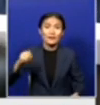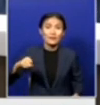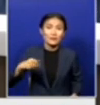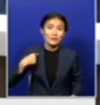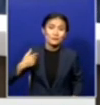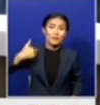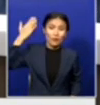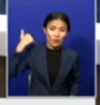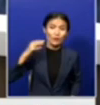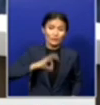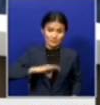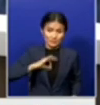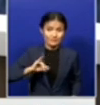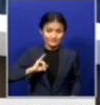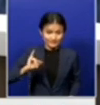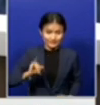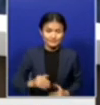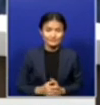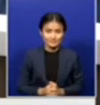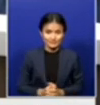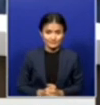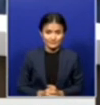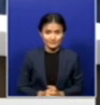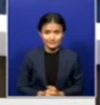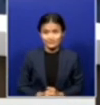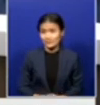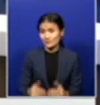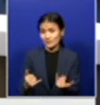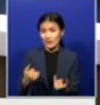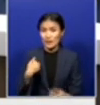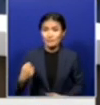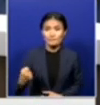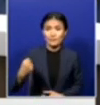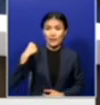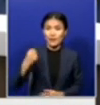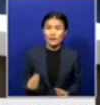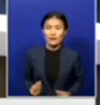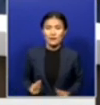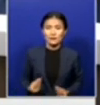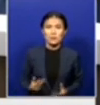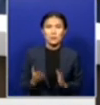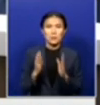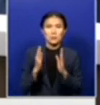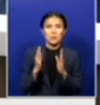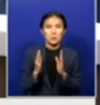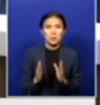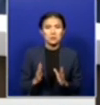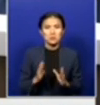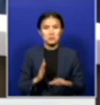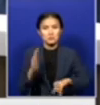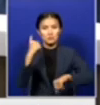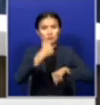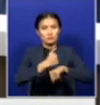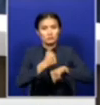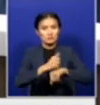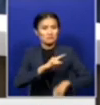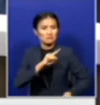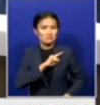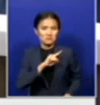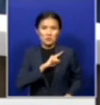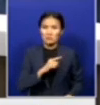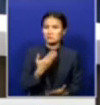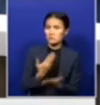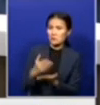โดยการที่ให้อำนาจผู้บริหารสูงจัดการแบ่งสรรปันส่วนของการ